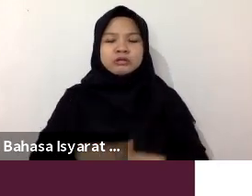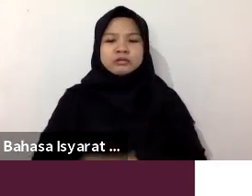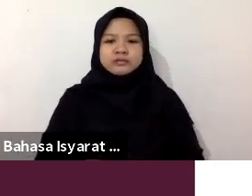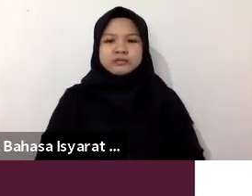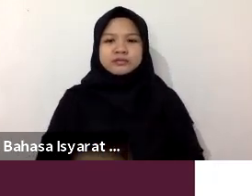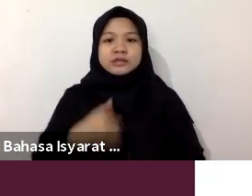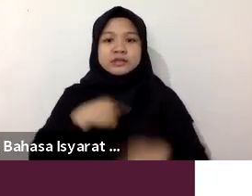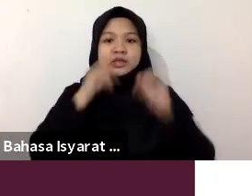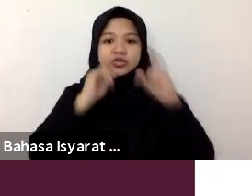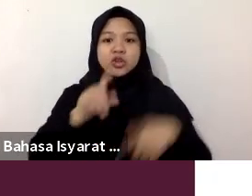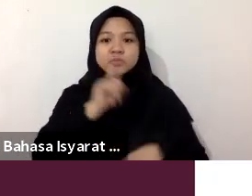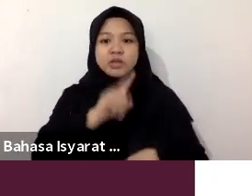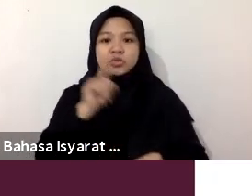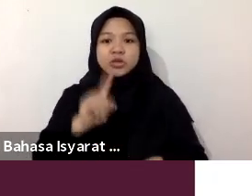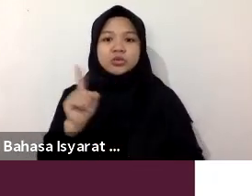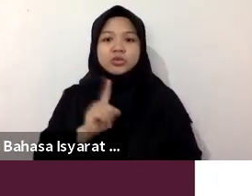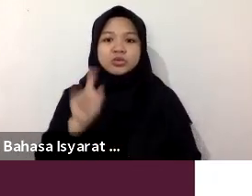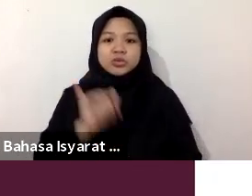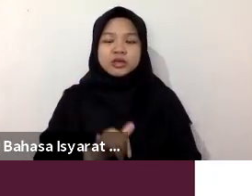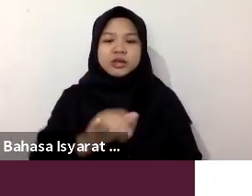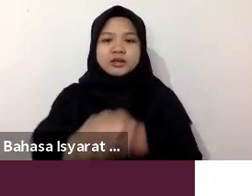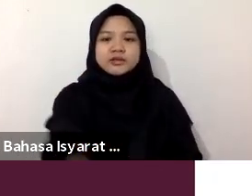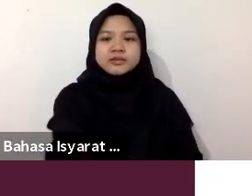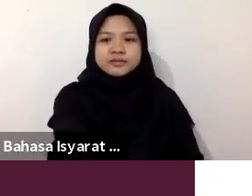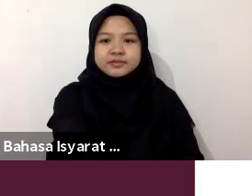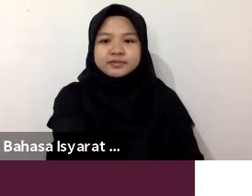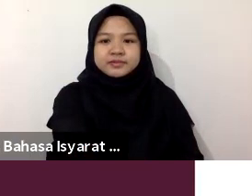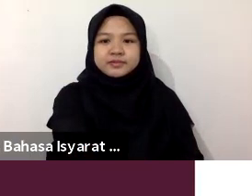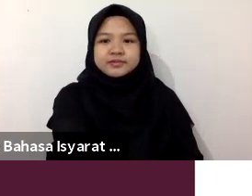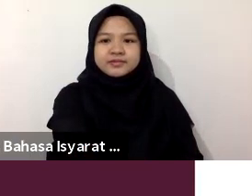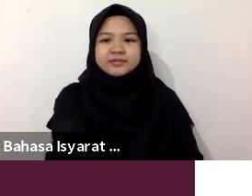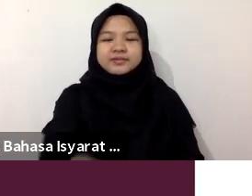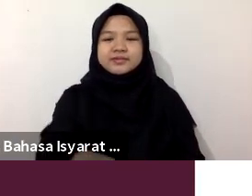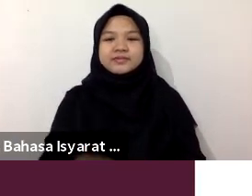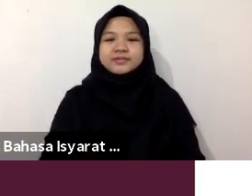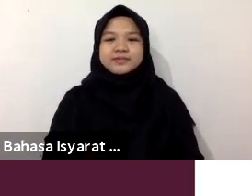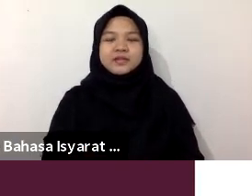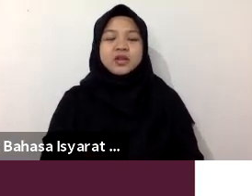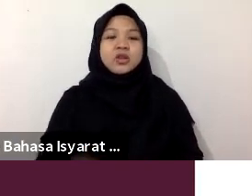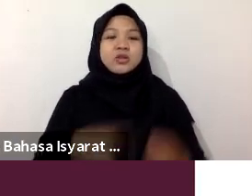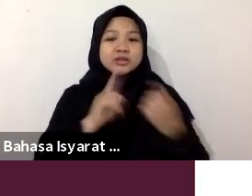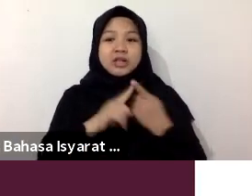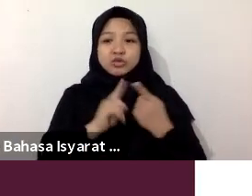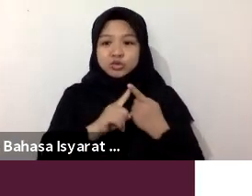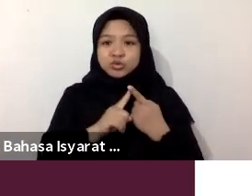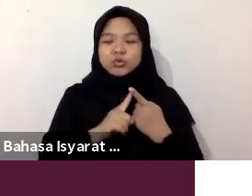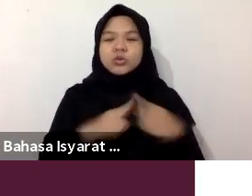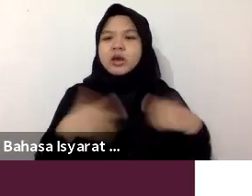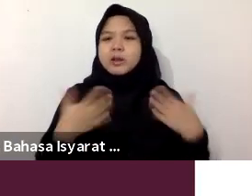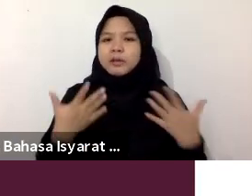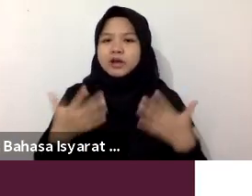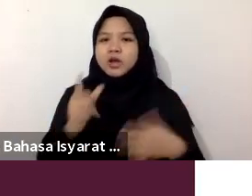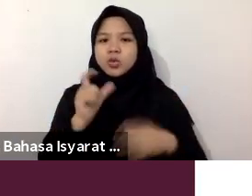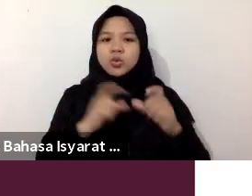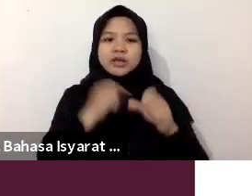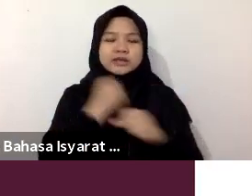jawab satu-satu dulu ya. Bisi saya lupa pertanyaannya. Jadi nomor 1 adalah apakah USG